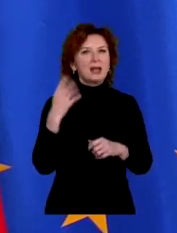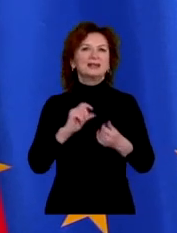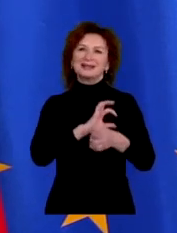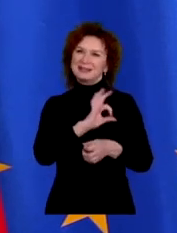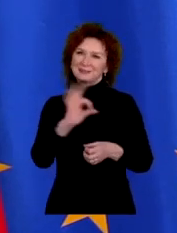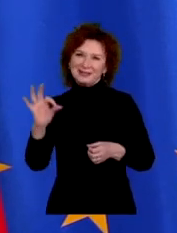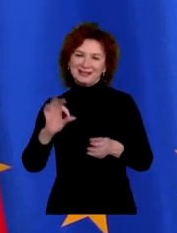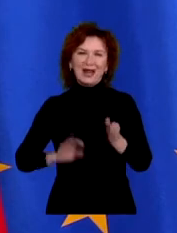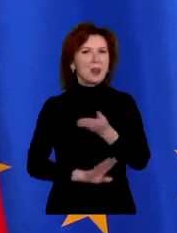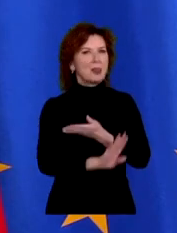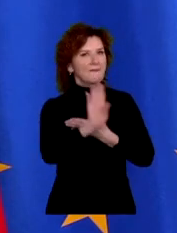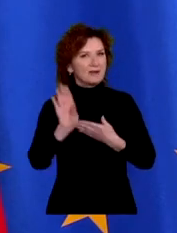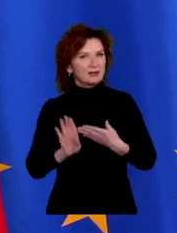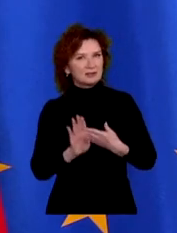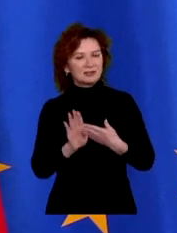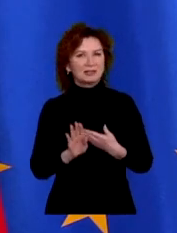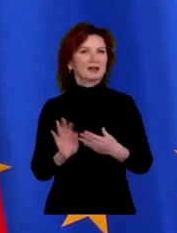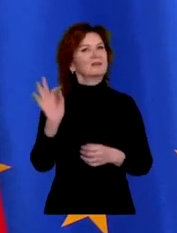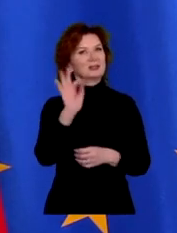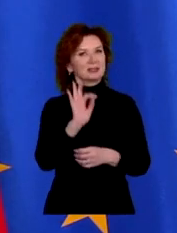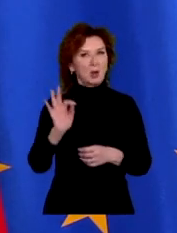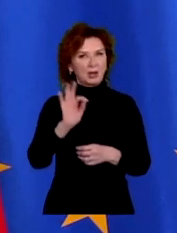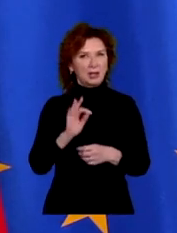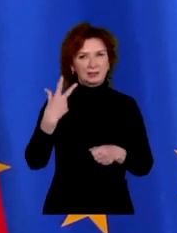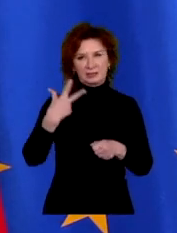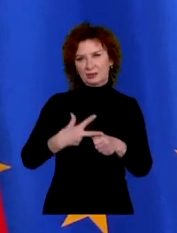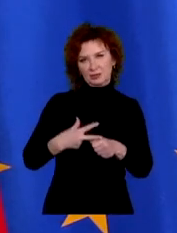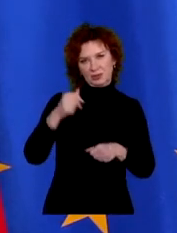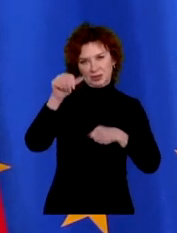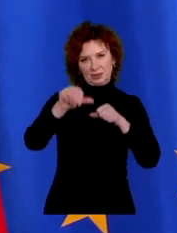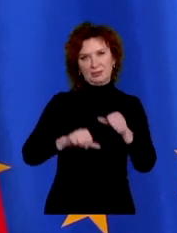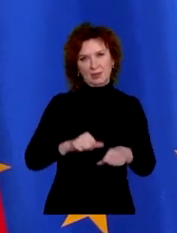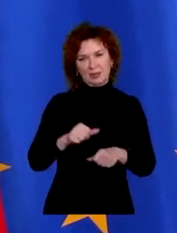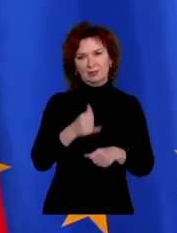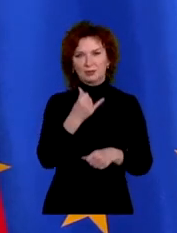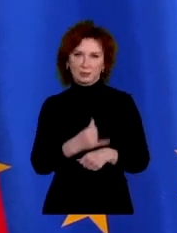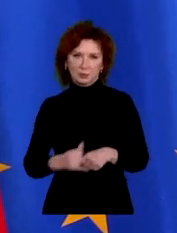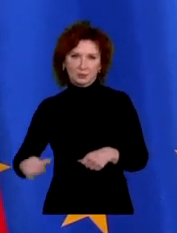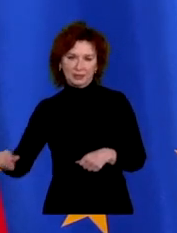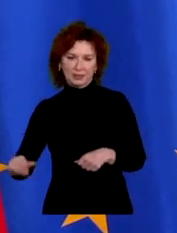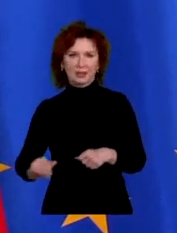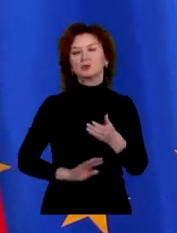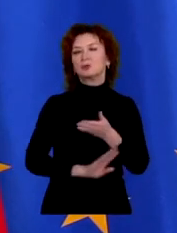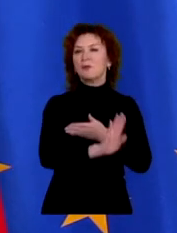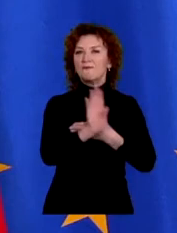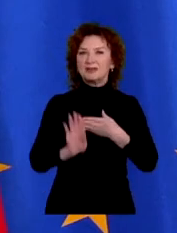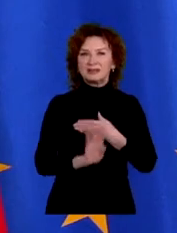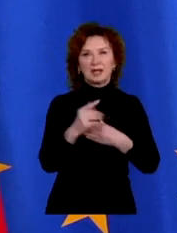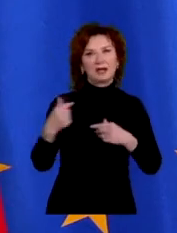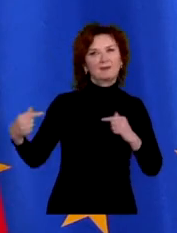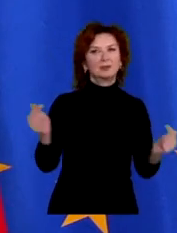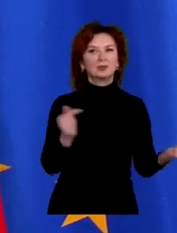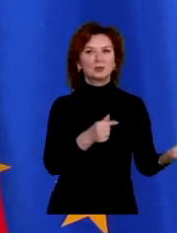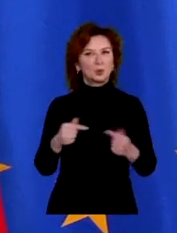Czy to właśnie aktywność publicystyczna, czy to wystawy, dyskusje